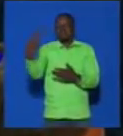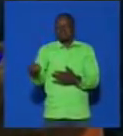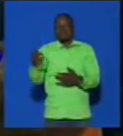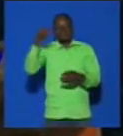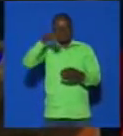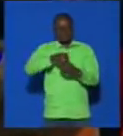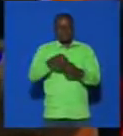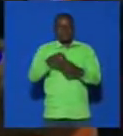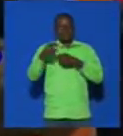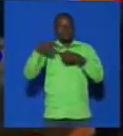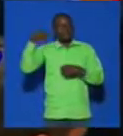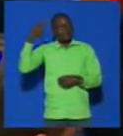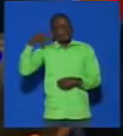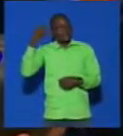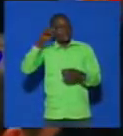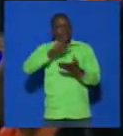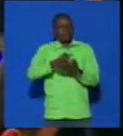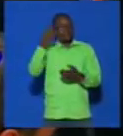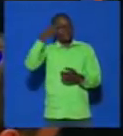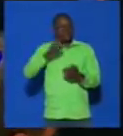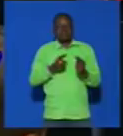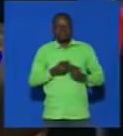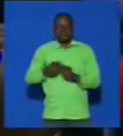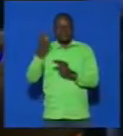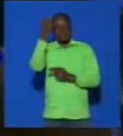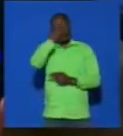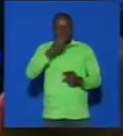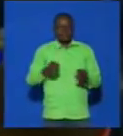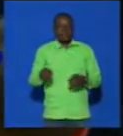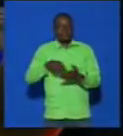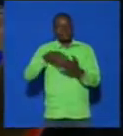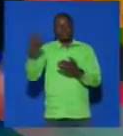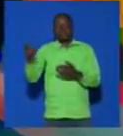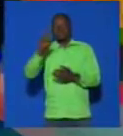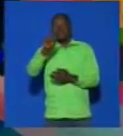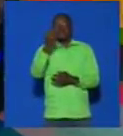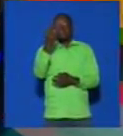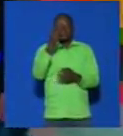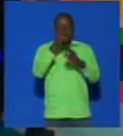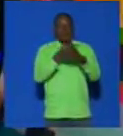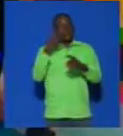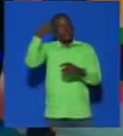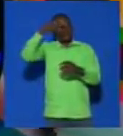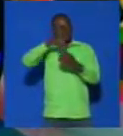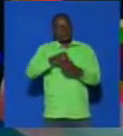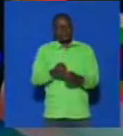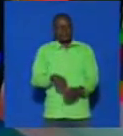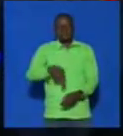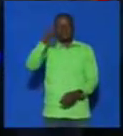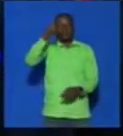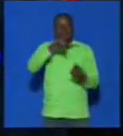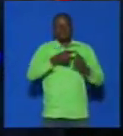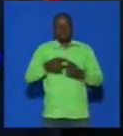flegme dans cette histoire de blake site le plein le pousse jusqu'au 22 mai une probable sortie de la grande-bretagne de l'union